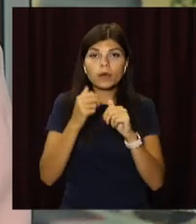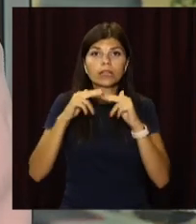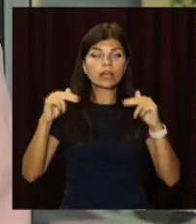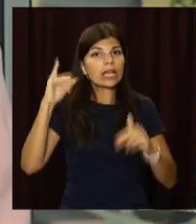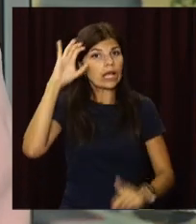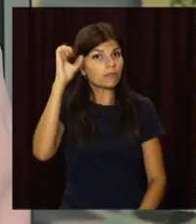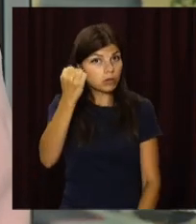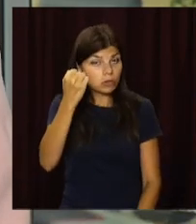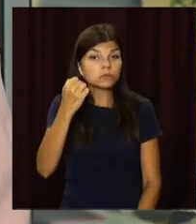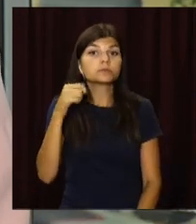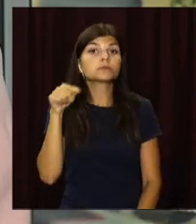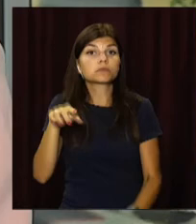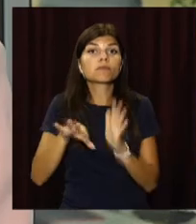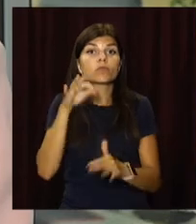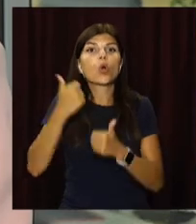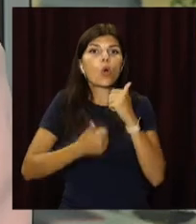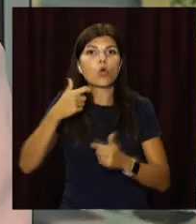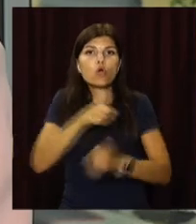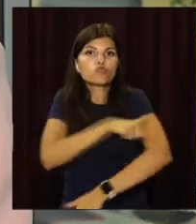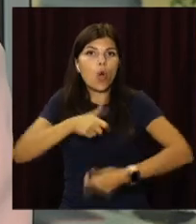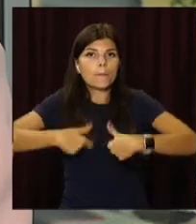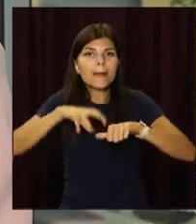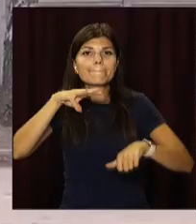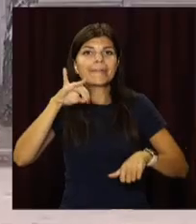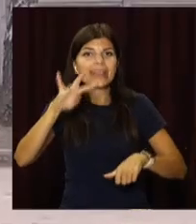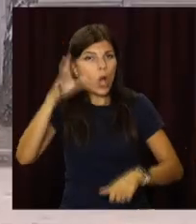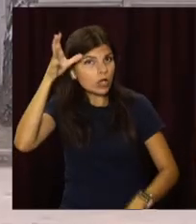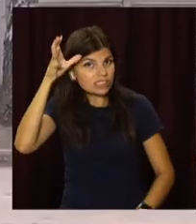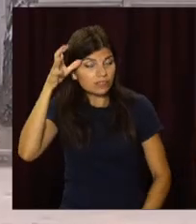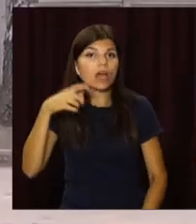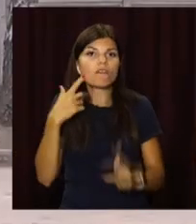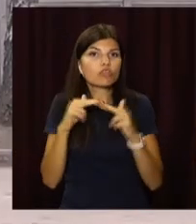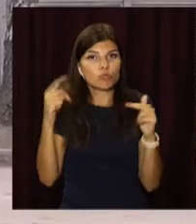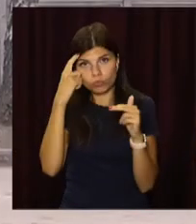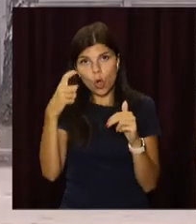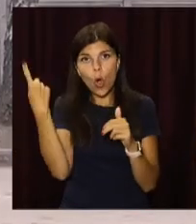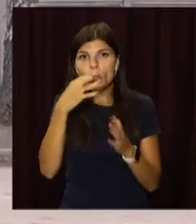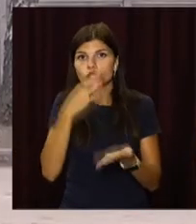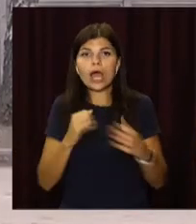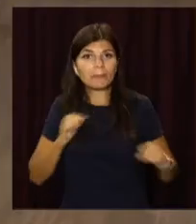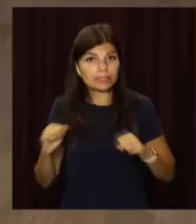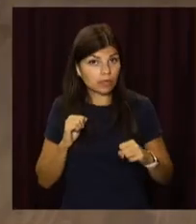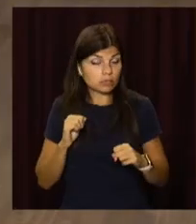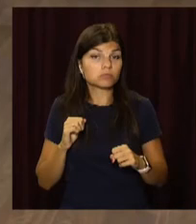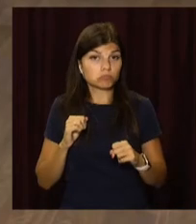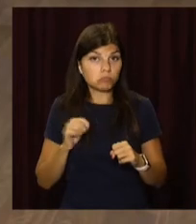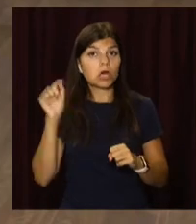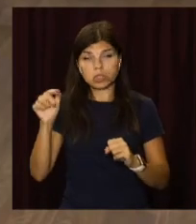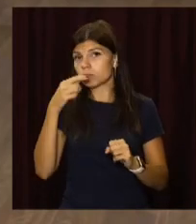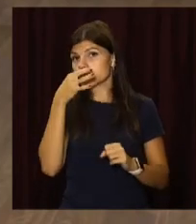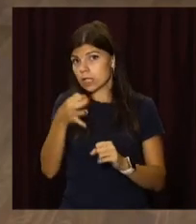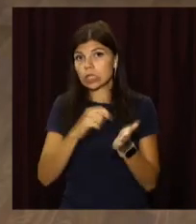Розі. Їх обрала конкурсна комісія Міносвіти. Про це повідомили у Дніпропетровській облдержадміністрації. Там